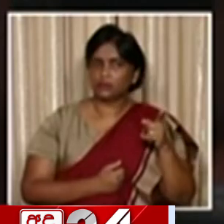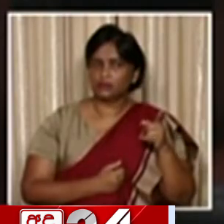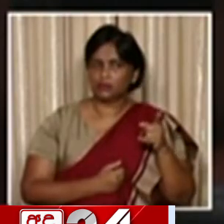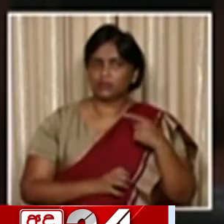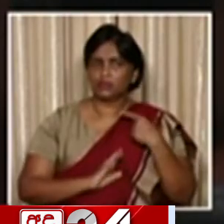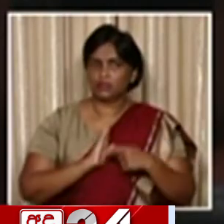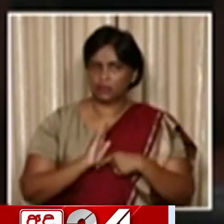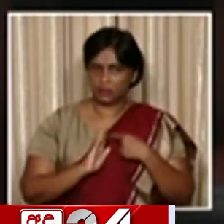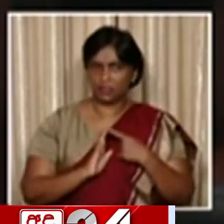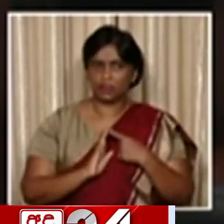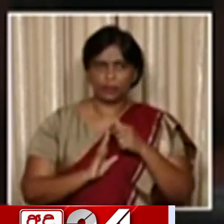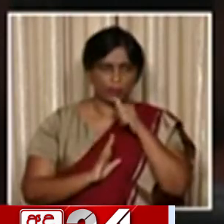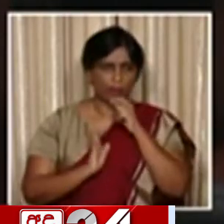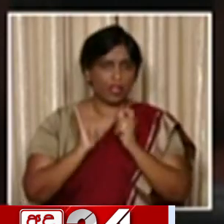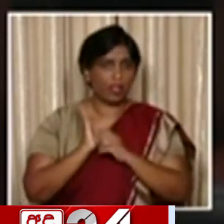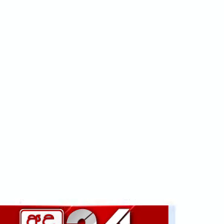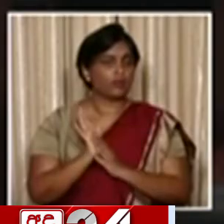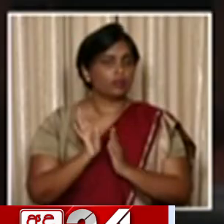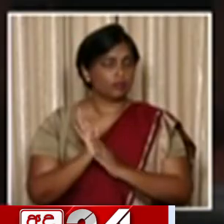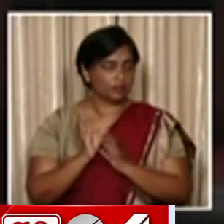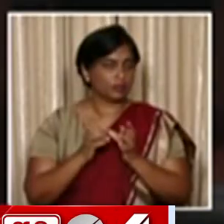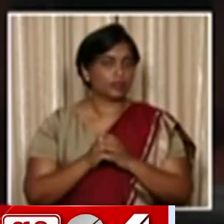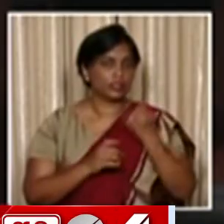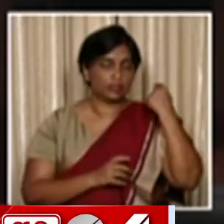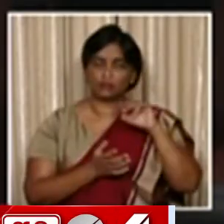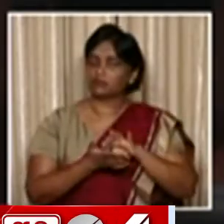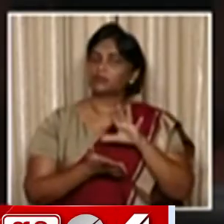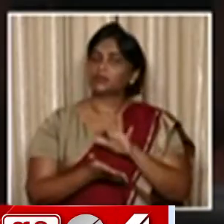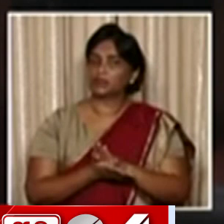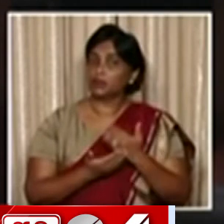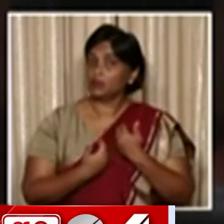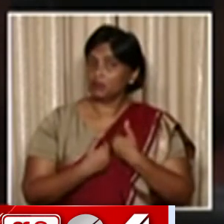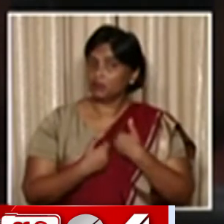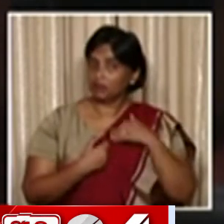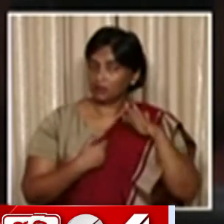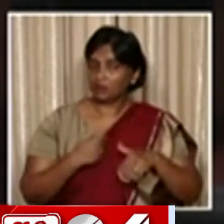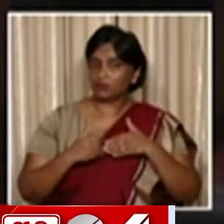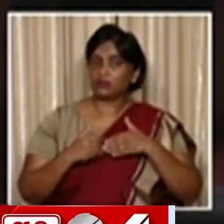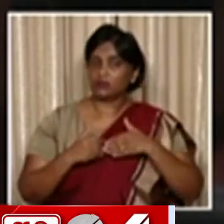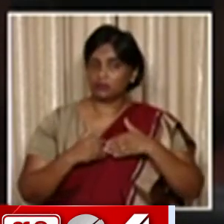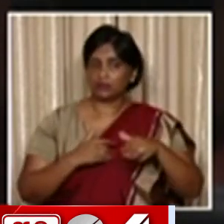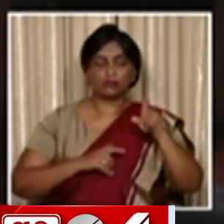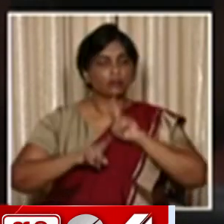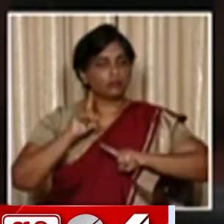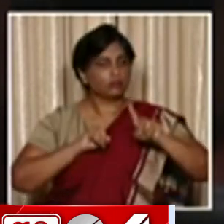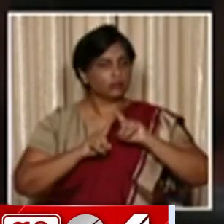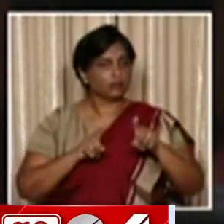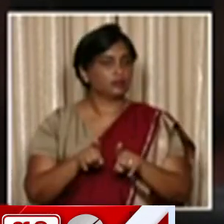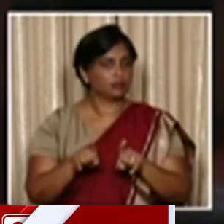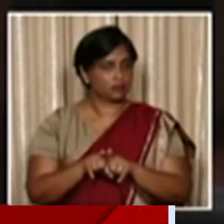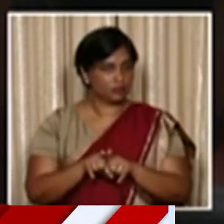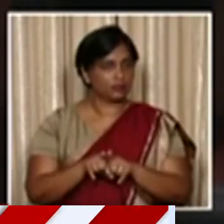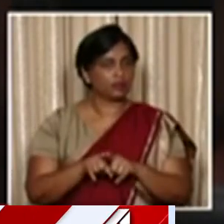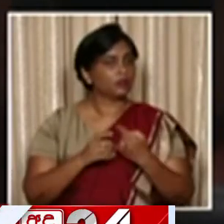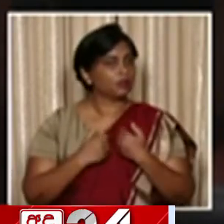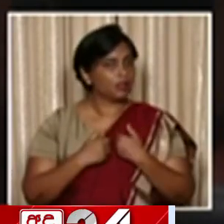ශ්‍රී ලංකාවේ නිල නයහිමියන්ගේ කමිටුව ඊයේ තීන්දුව කරා අපි විසින් මේ වෙනකතෙක් සාකච්ඡා කරපු ආකාරයට